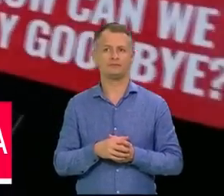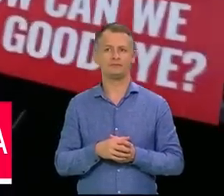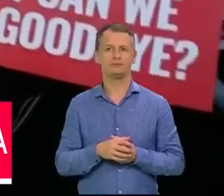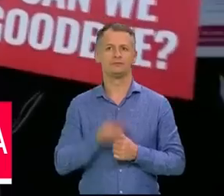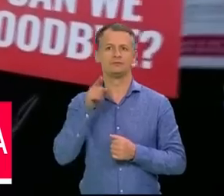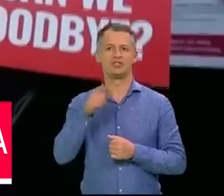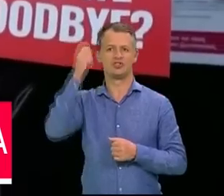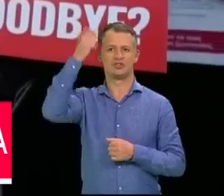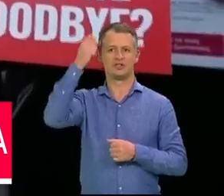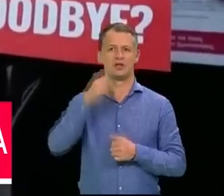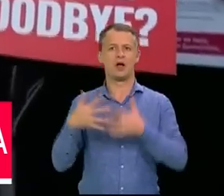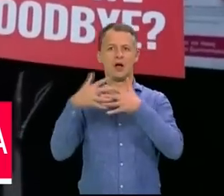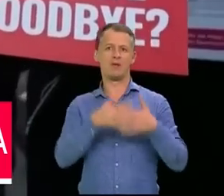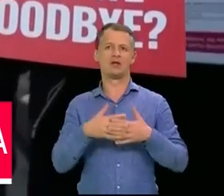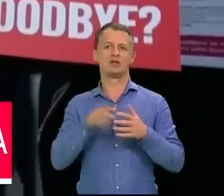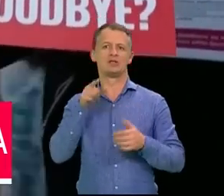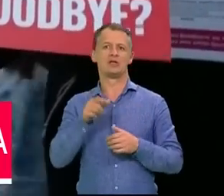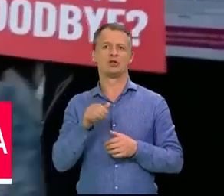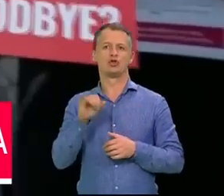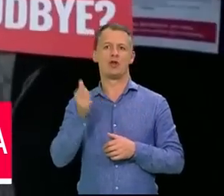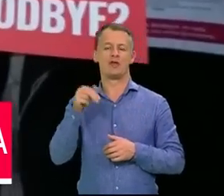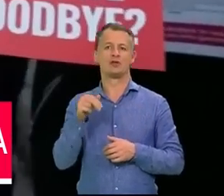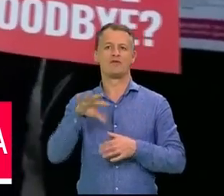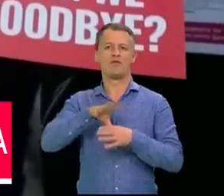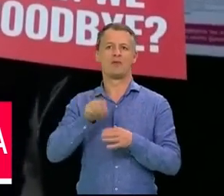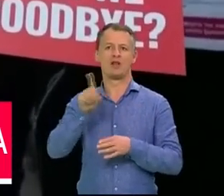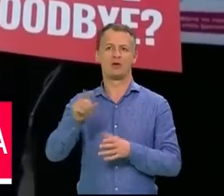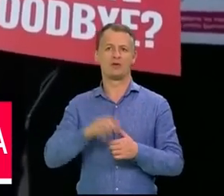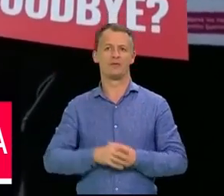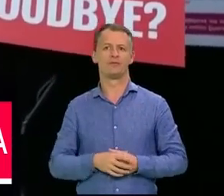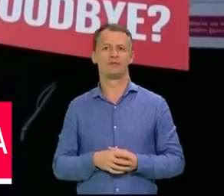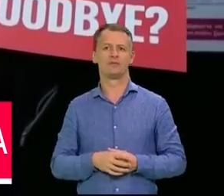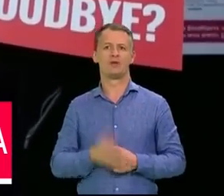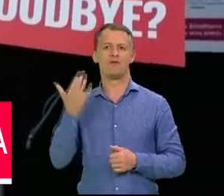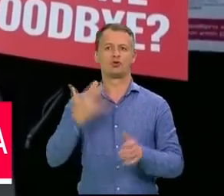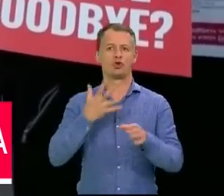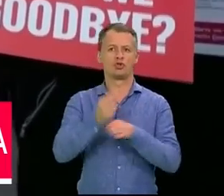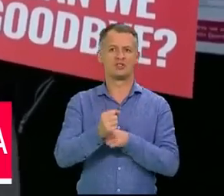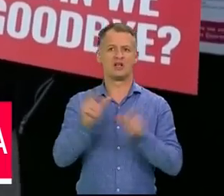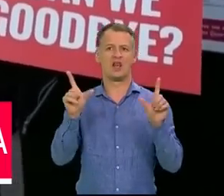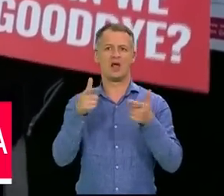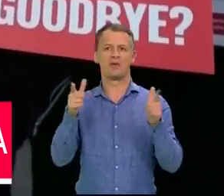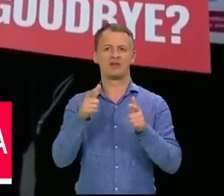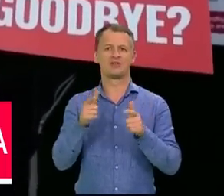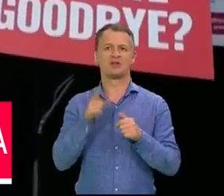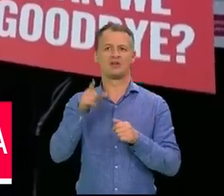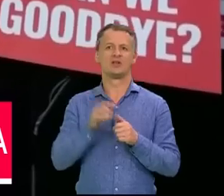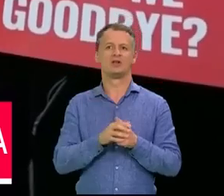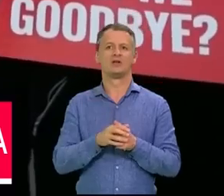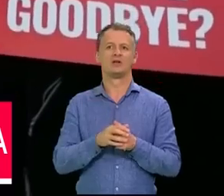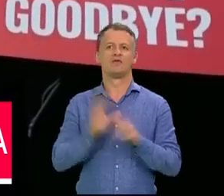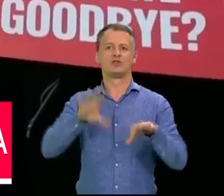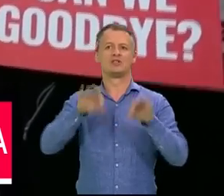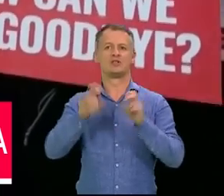is Jonathan. Jonathan is he's a family. He was murdered in the party